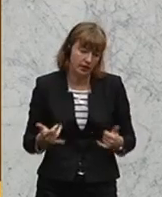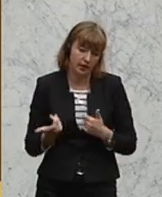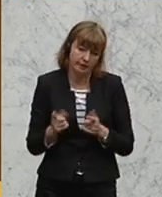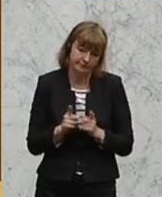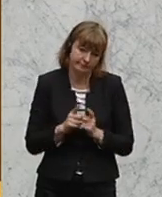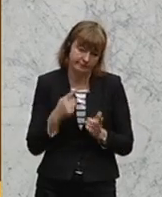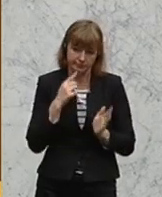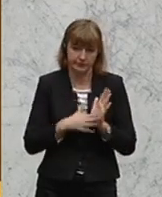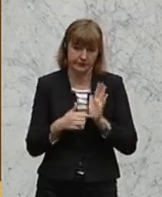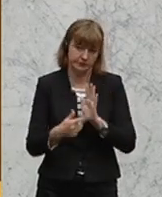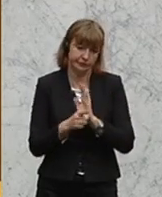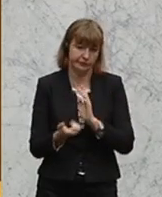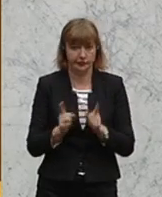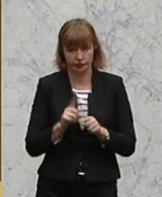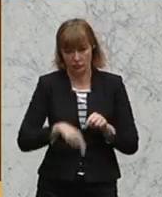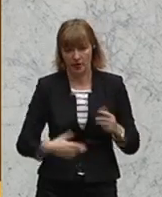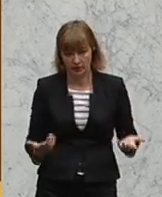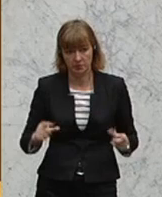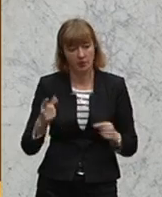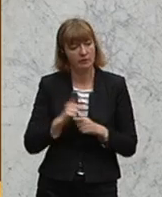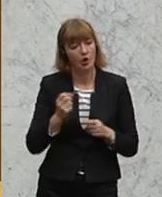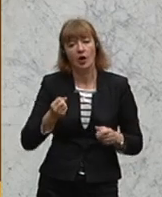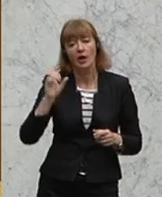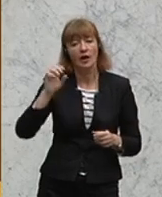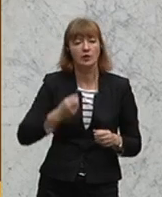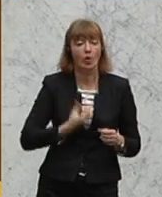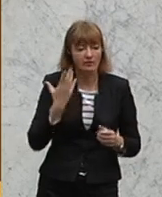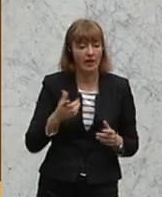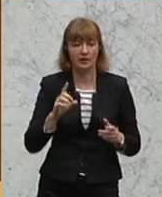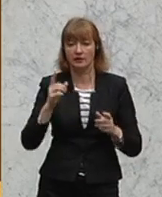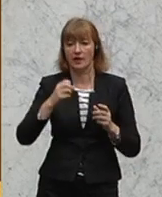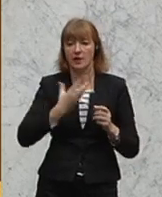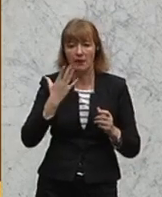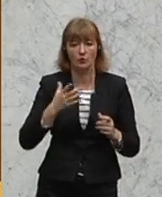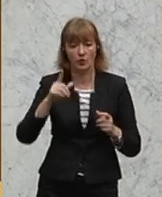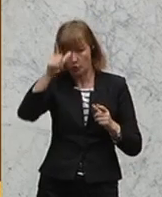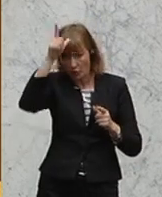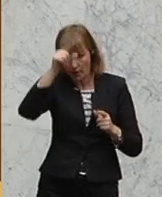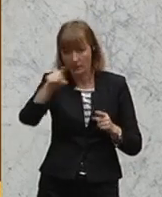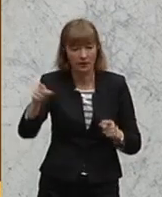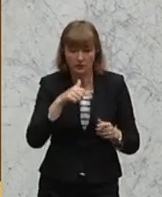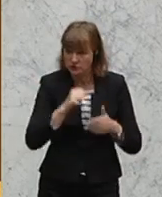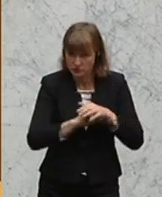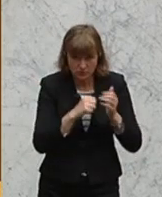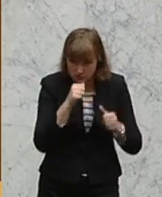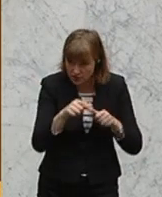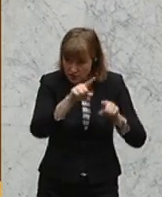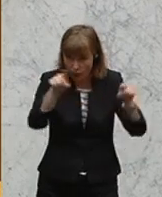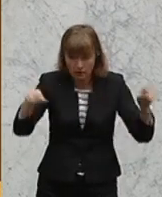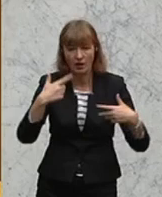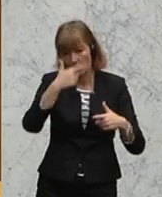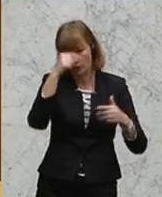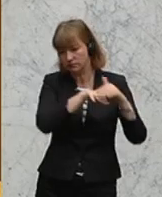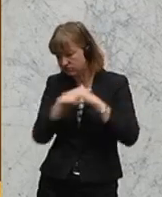ein Armutszeugnis. Und wenn wir die Flüchtlingslager in Jordanien, im Libanon, in der Türkei nicht stärken, wenn wir sie nicht unterstützen, dann werden diese Menschen